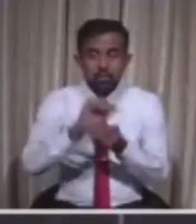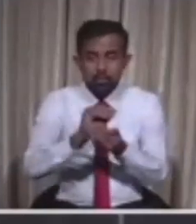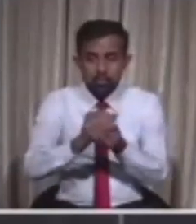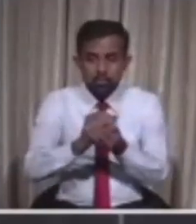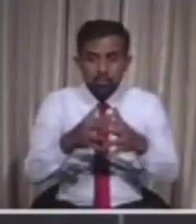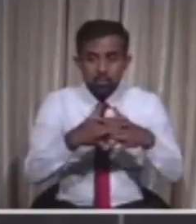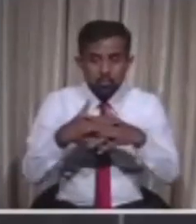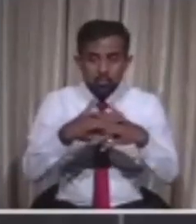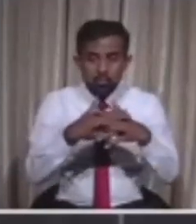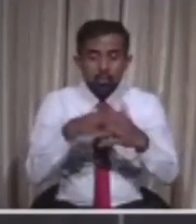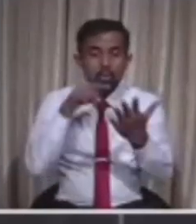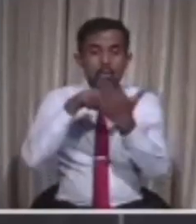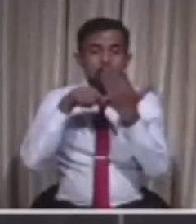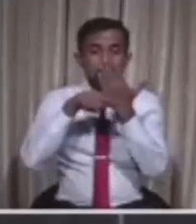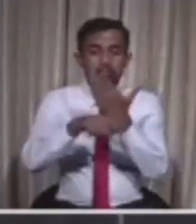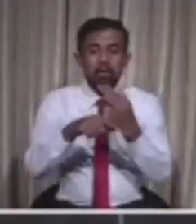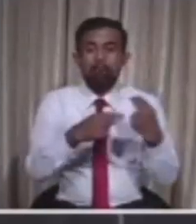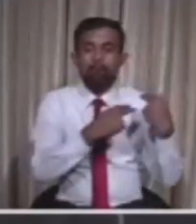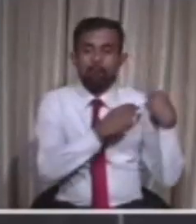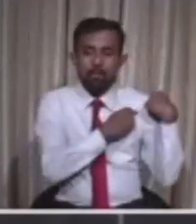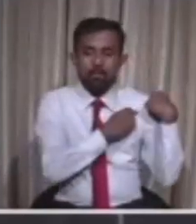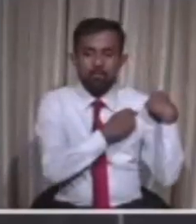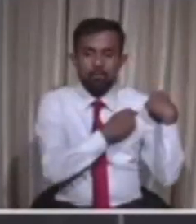saha vinividabhavaya saha wagakima kiyala.